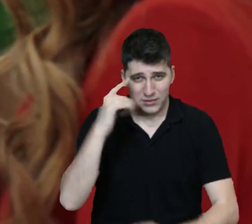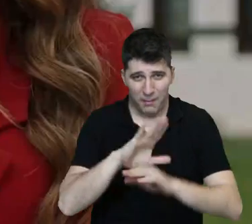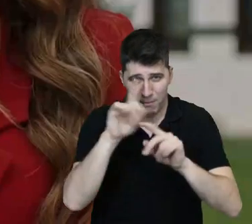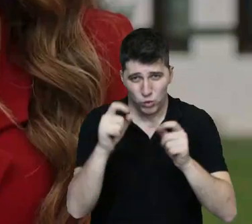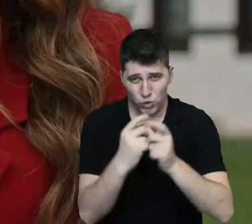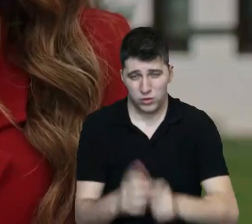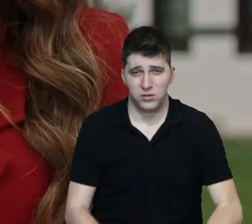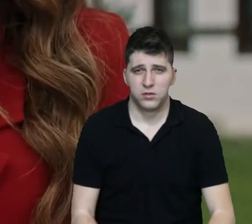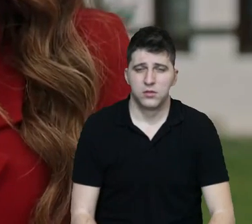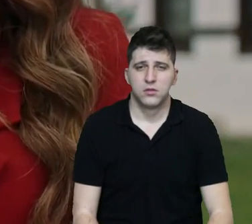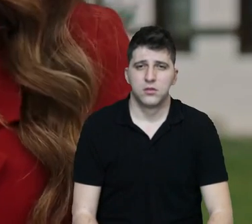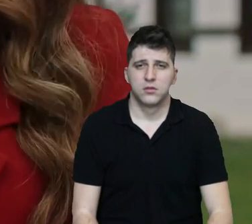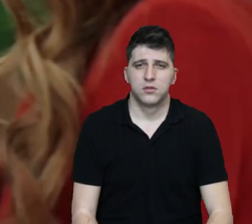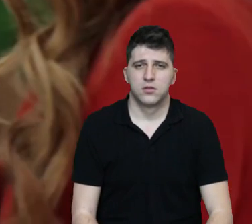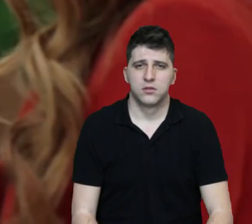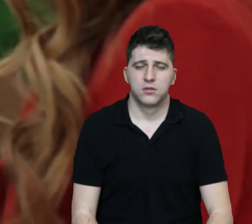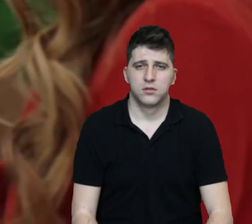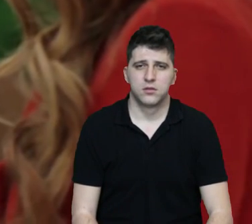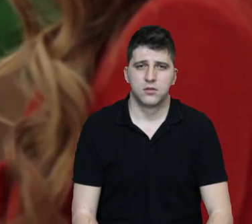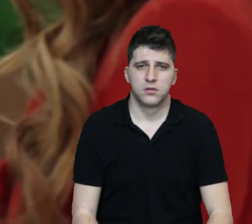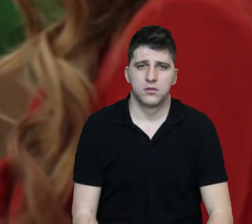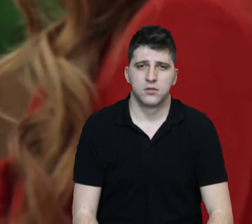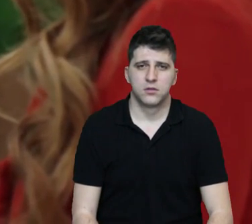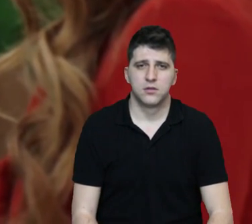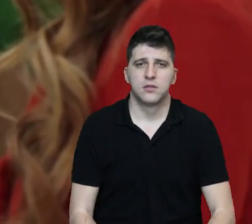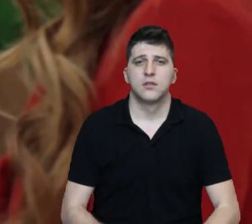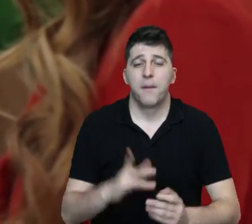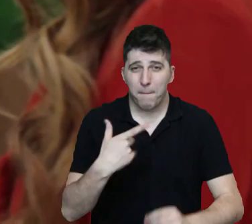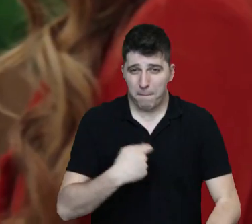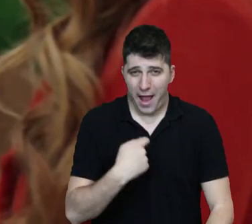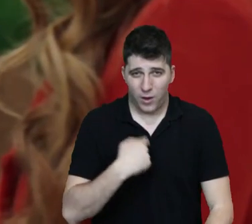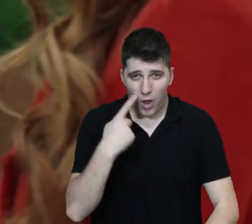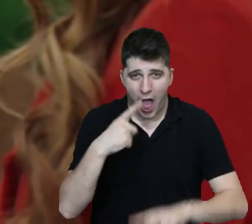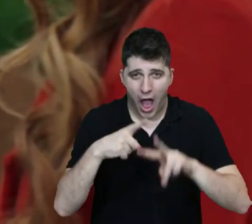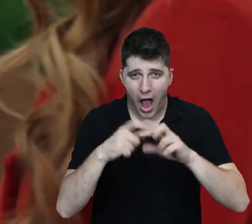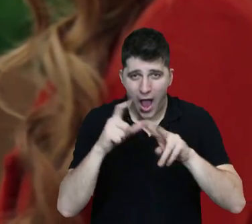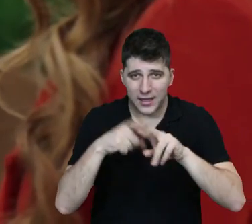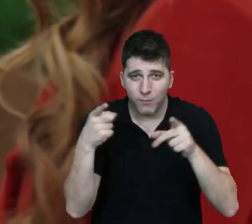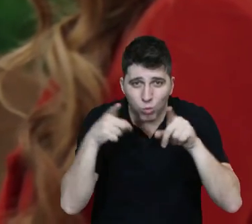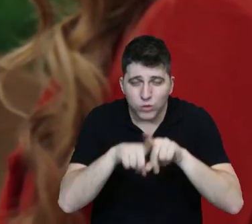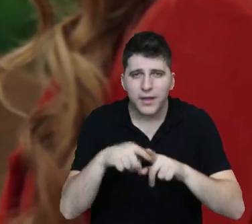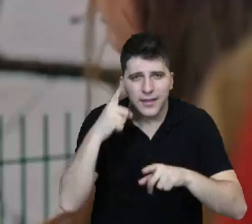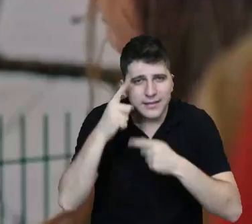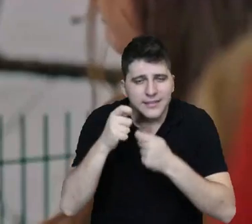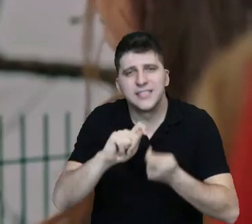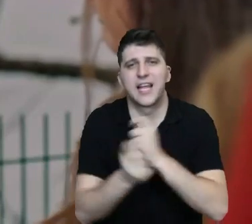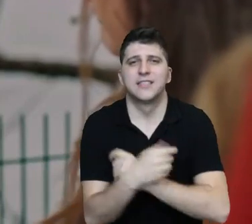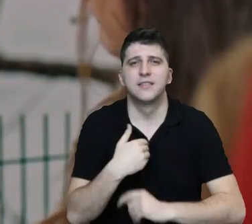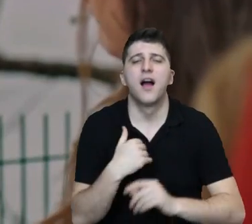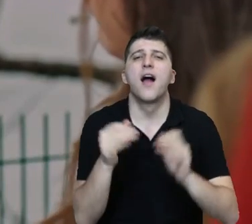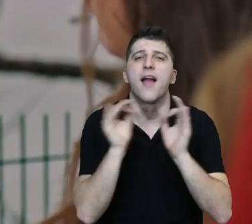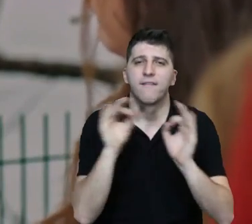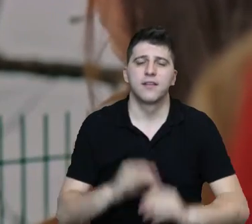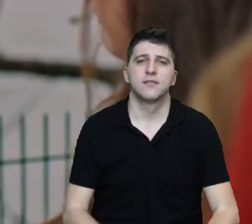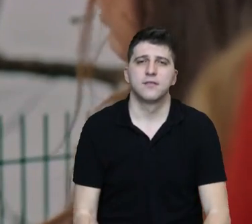Burcu? Burcu anlamamış gibi omuz silkti. Ya bu bahaneyle Arda'yı buluşmaya ikna edeceğiz.